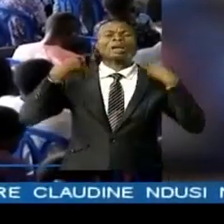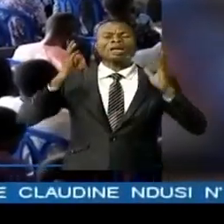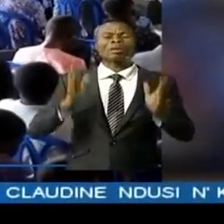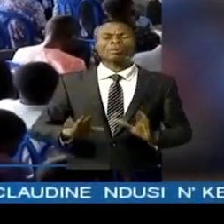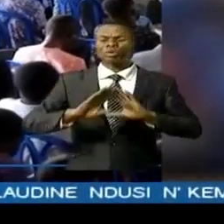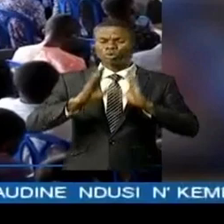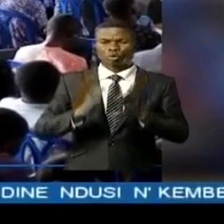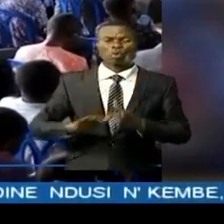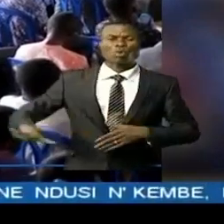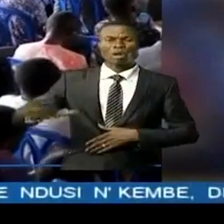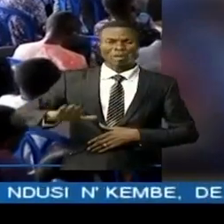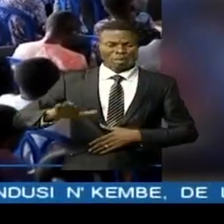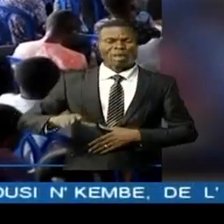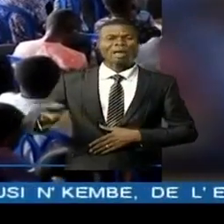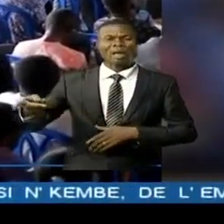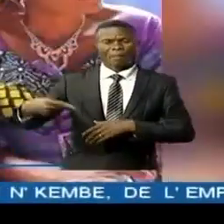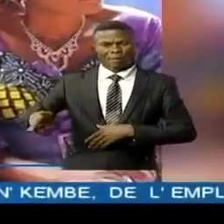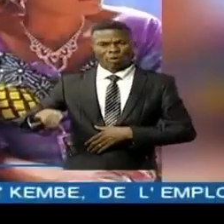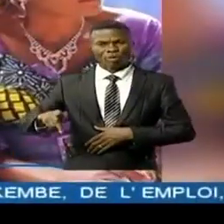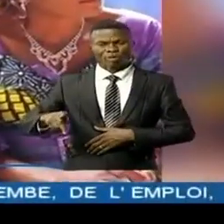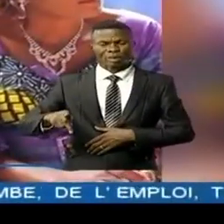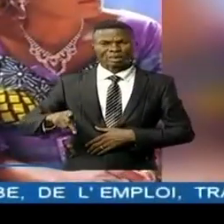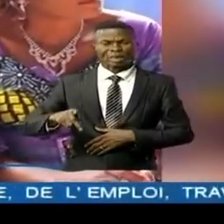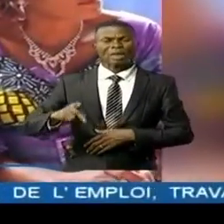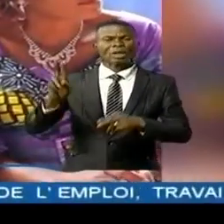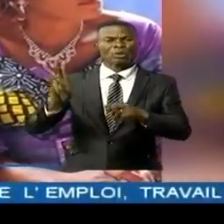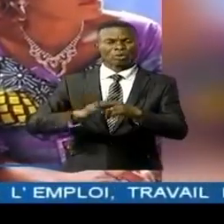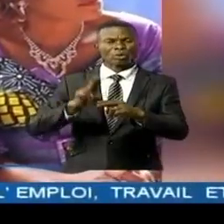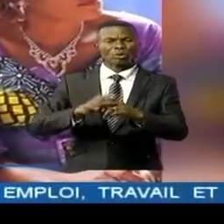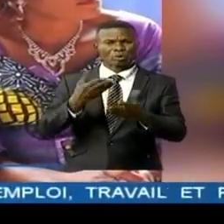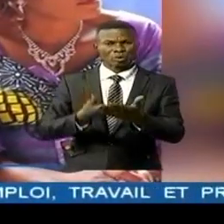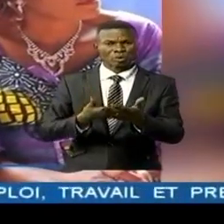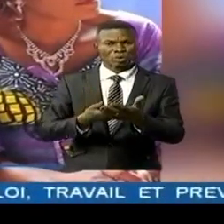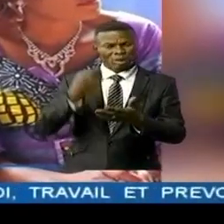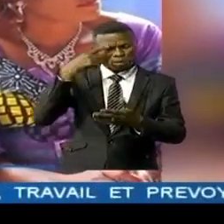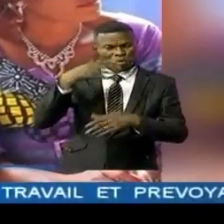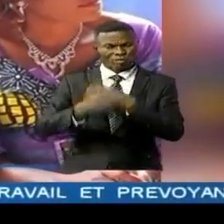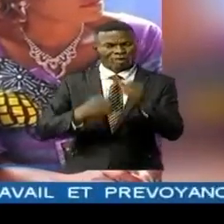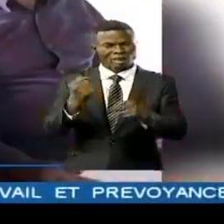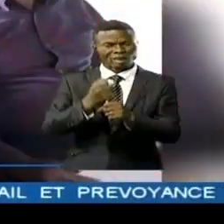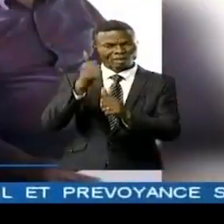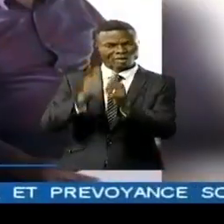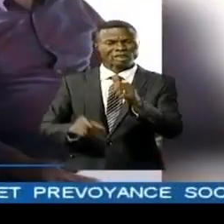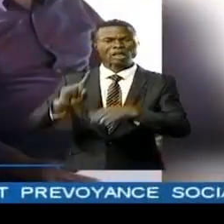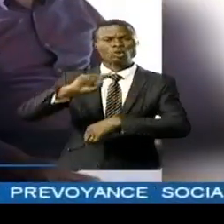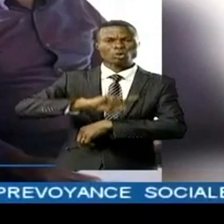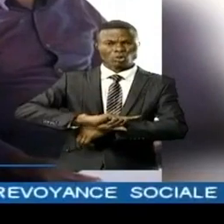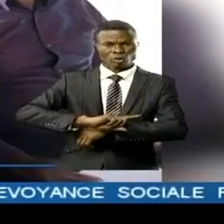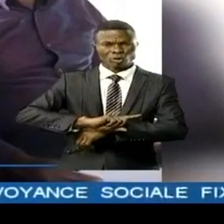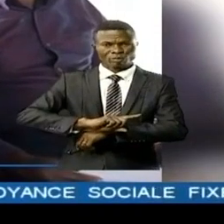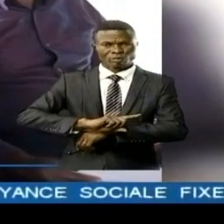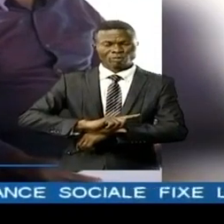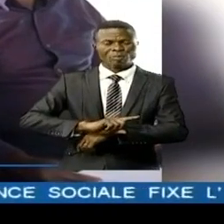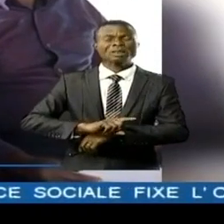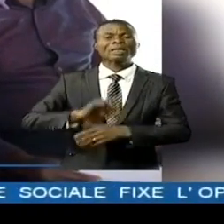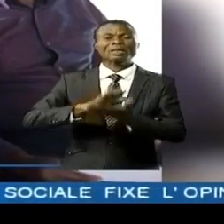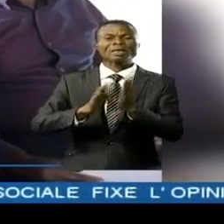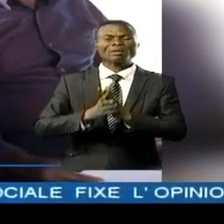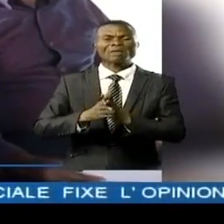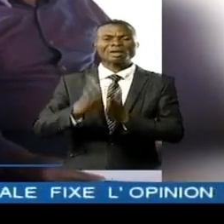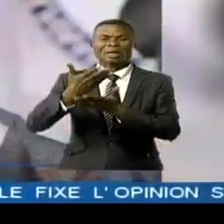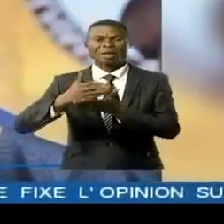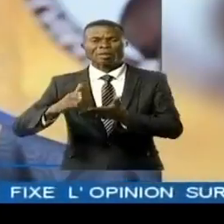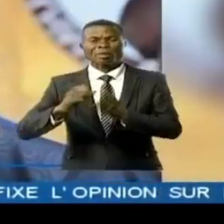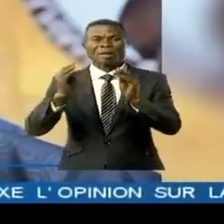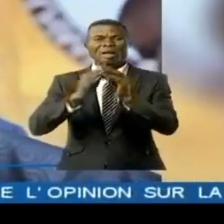nationales que provinciales prennent pour exercice de tous les jours et a fait partie de cette assemblée